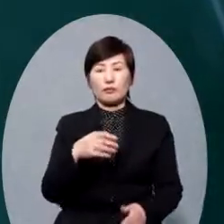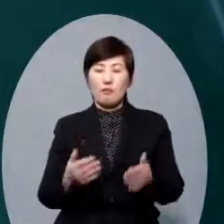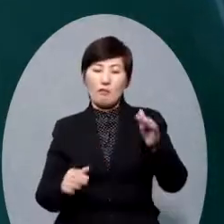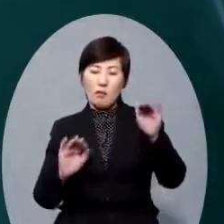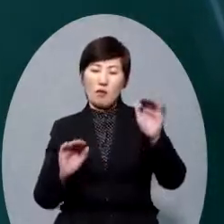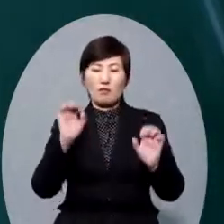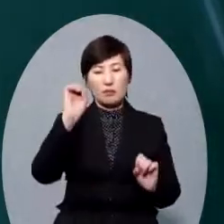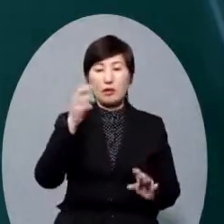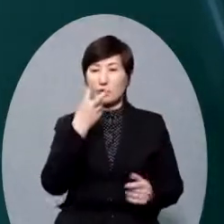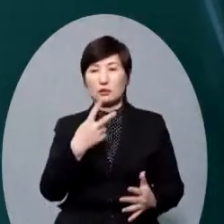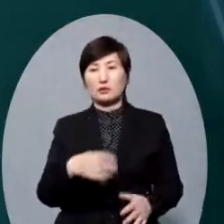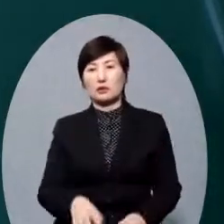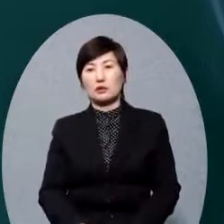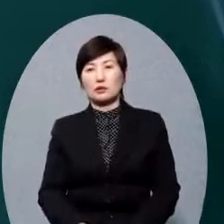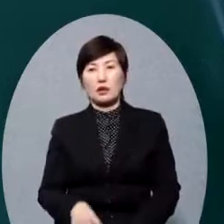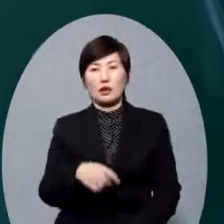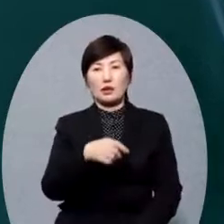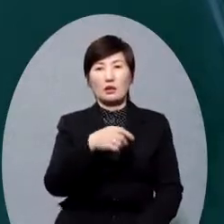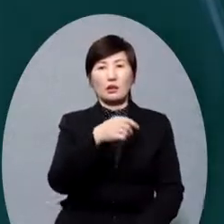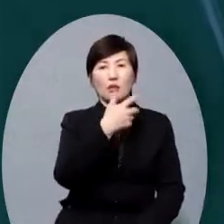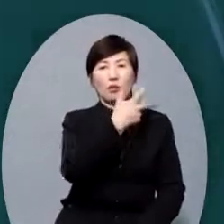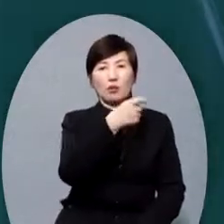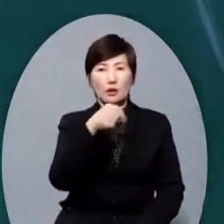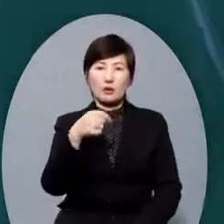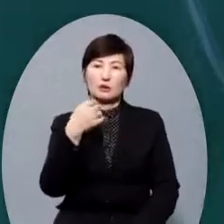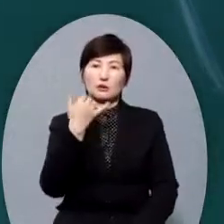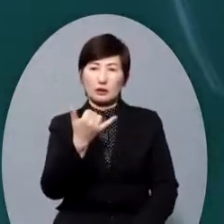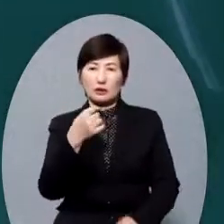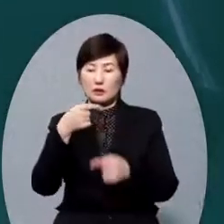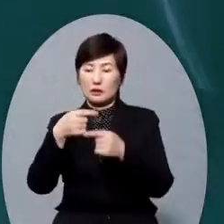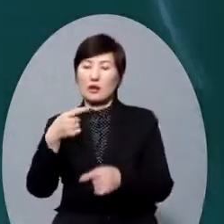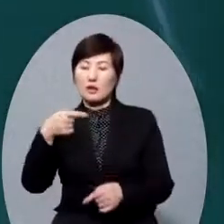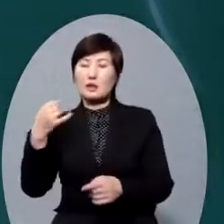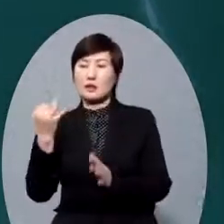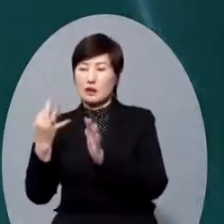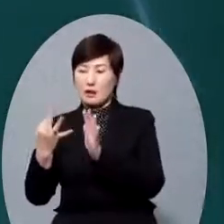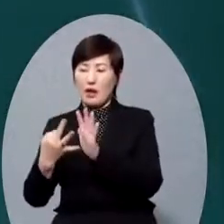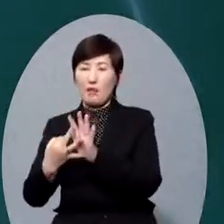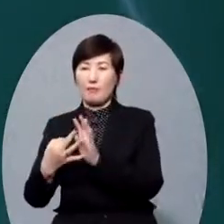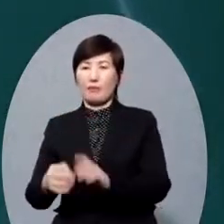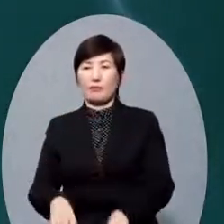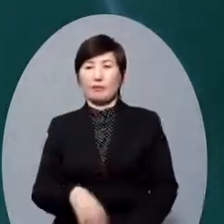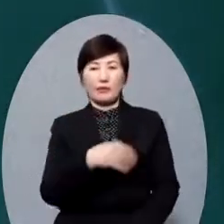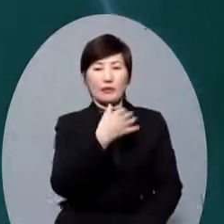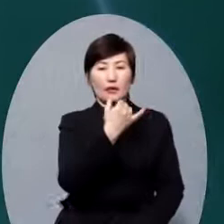пропорцлоод үзэхээр хасах 8 y тэнцүү